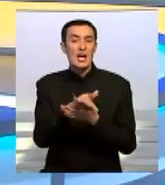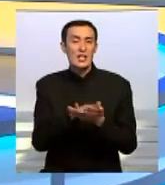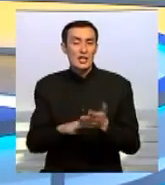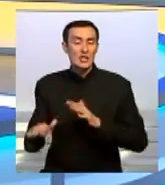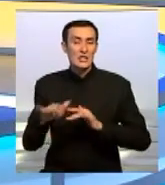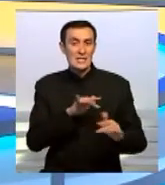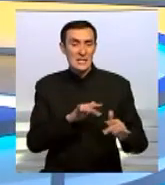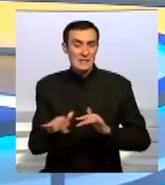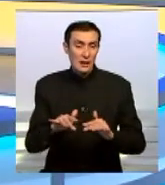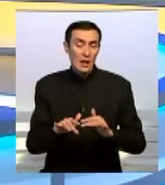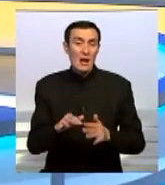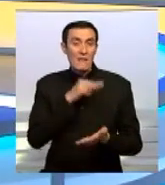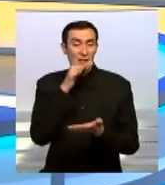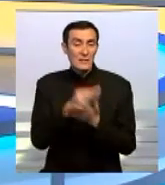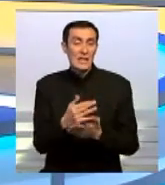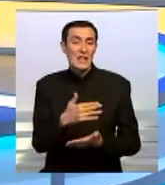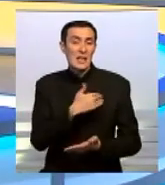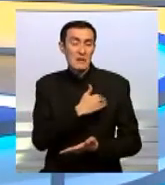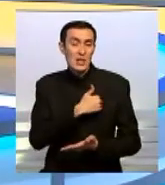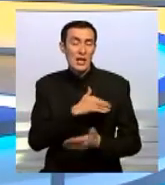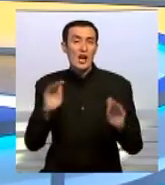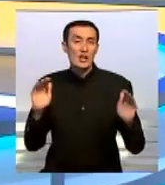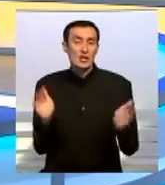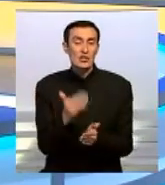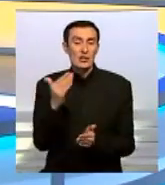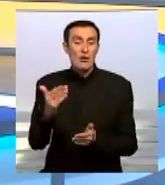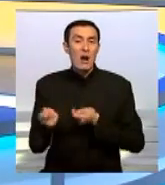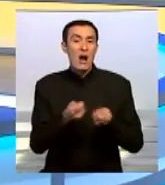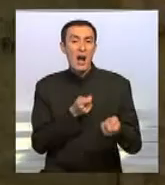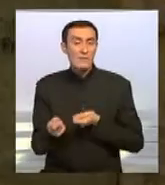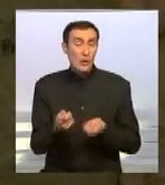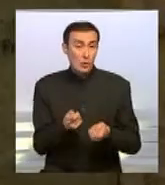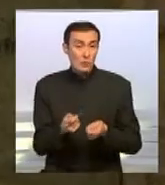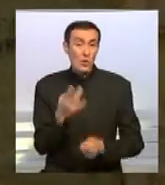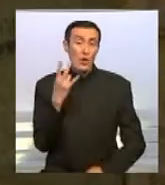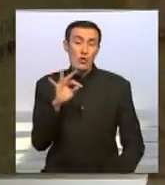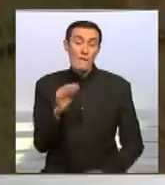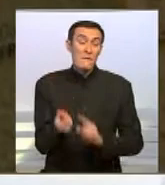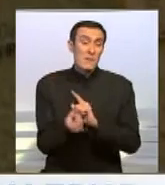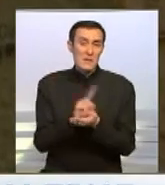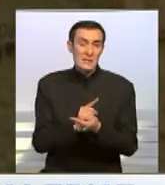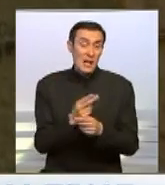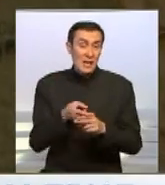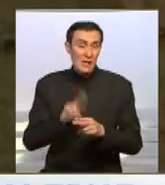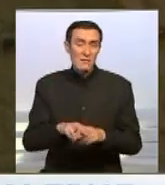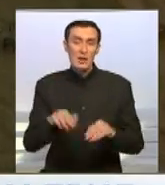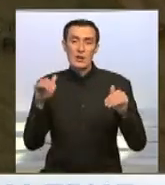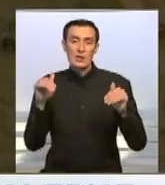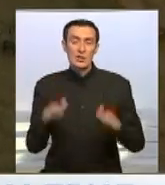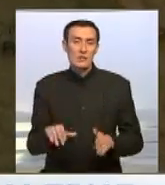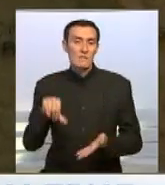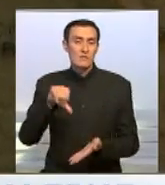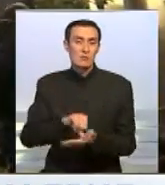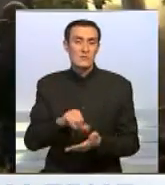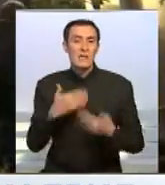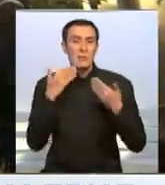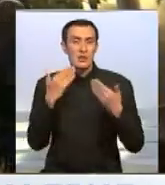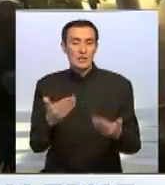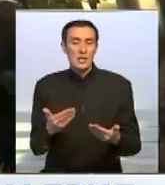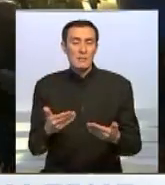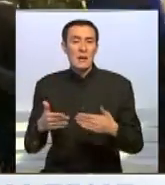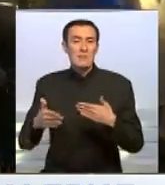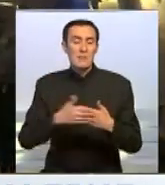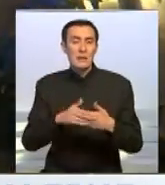дальнейших действиях Барселоны в ответ на намерение ограничить ее автономию. Однако вместо этого Пучдемон принял решение выступить с обращением